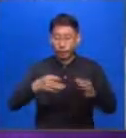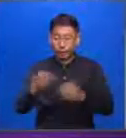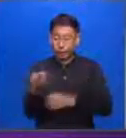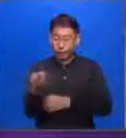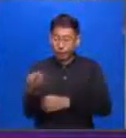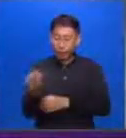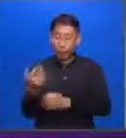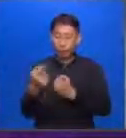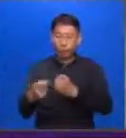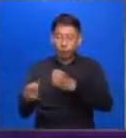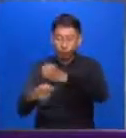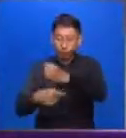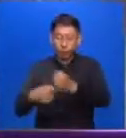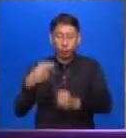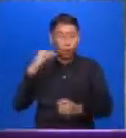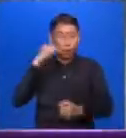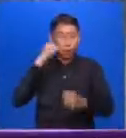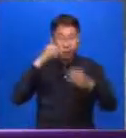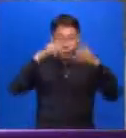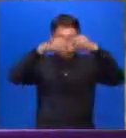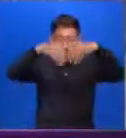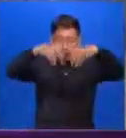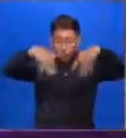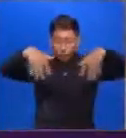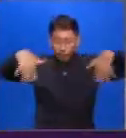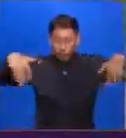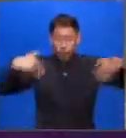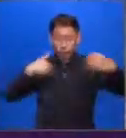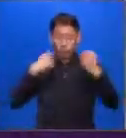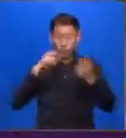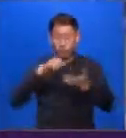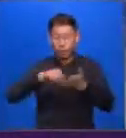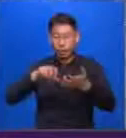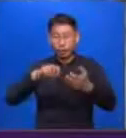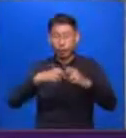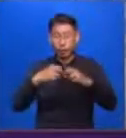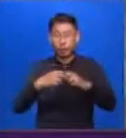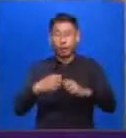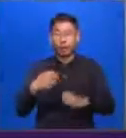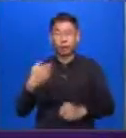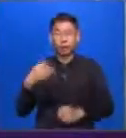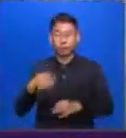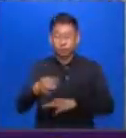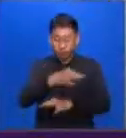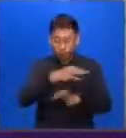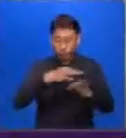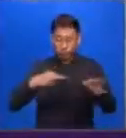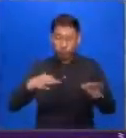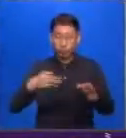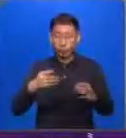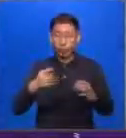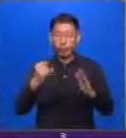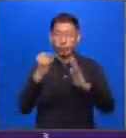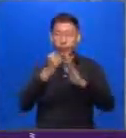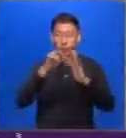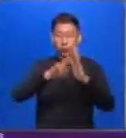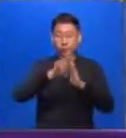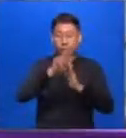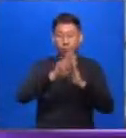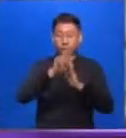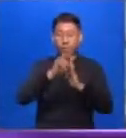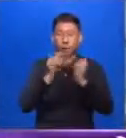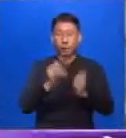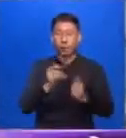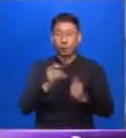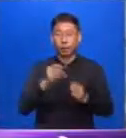แบบใช้วิธีน้ำหยดหรือว่าสปริงเกอร์เป็นการแก้ไขปัญหาเฉพาะหน้าแทนส่วนที่จังหวัดเชียงรายค่ะเกษตรกร